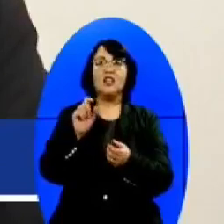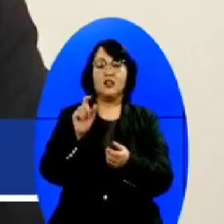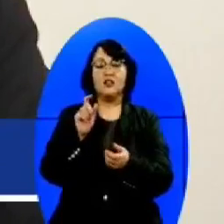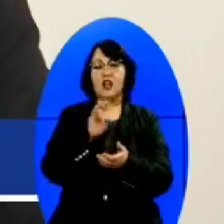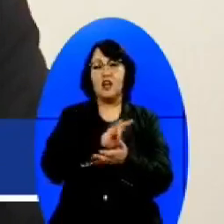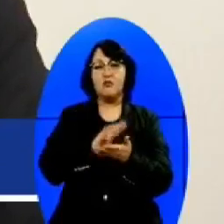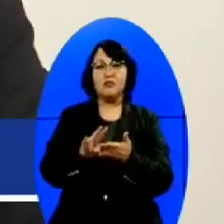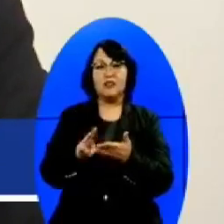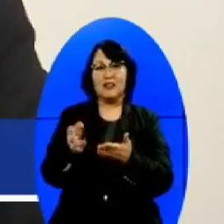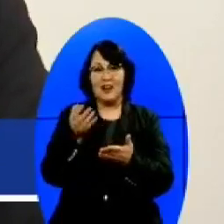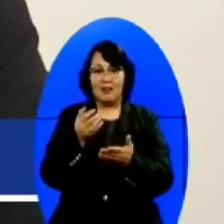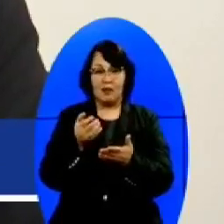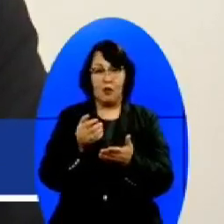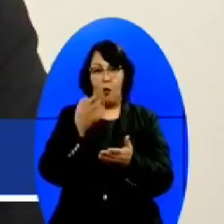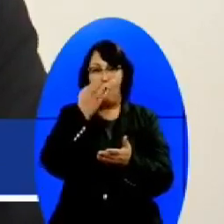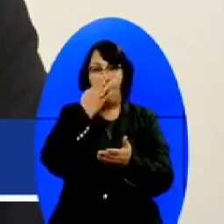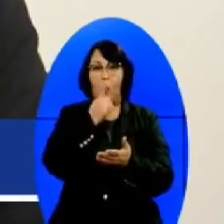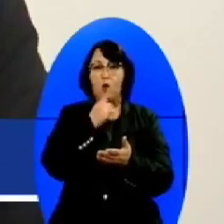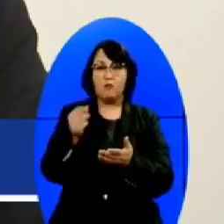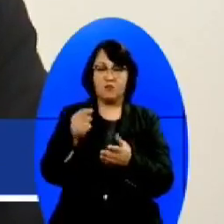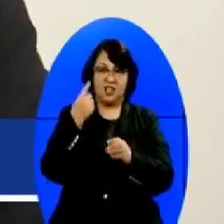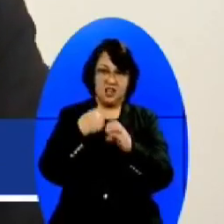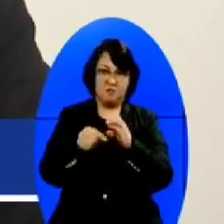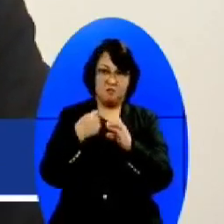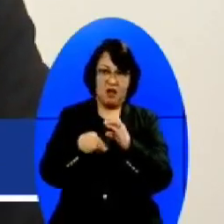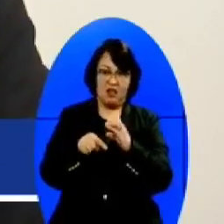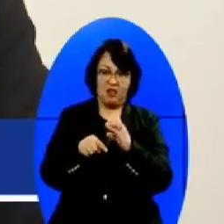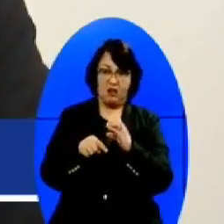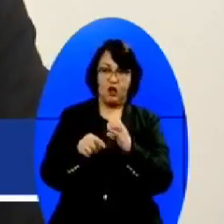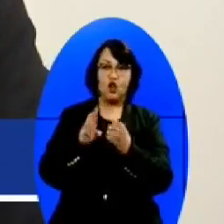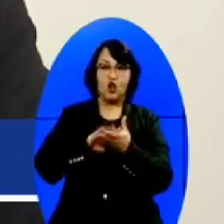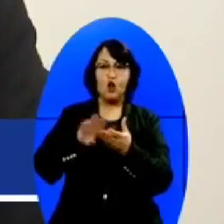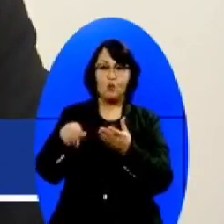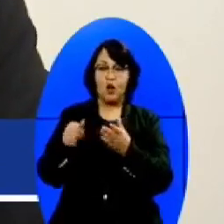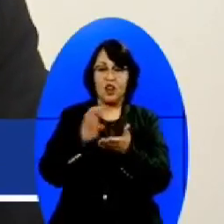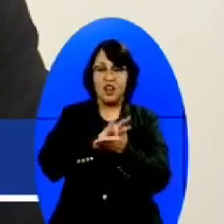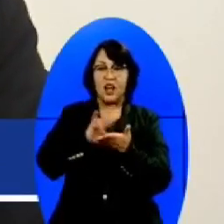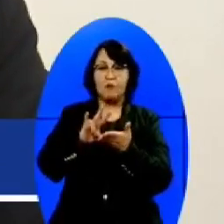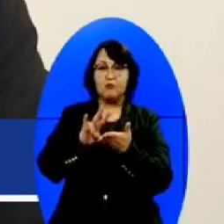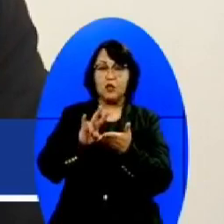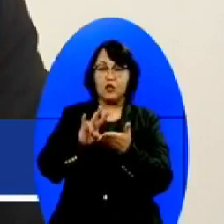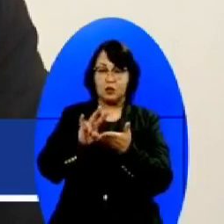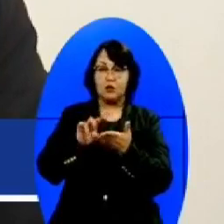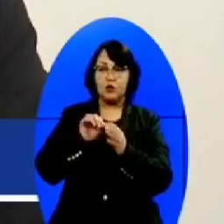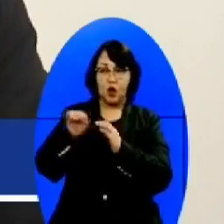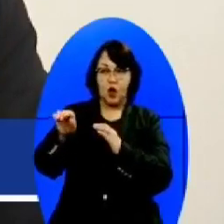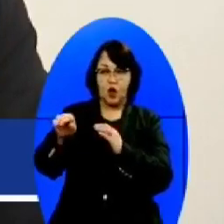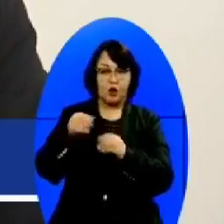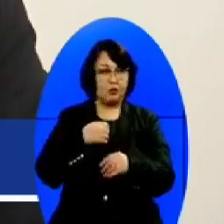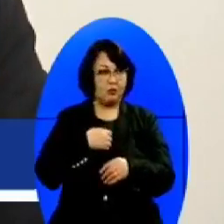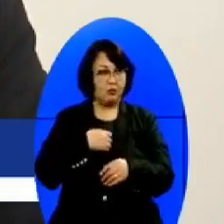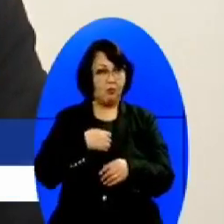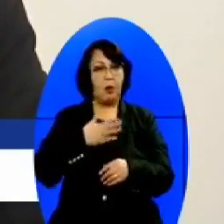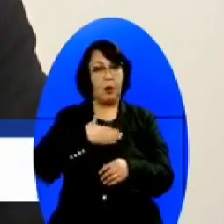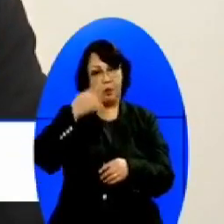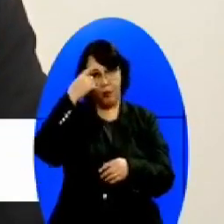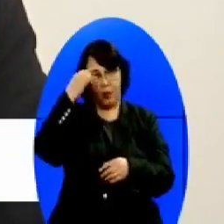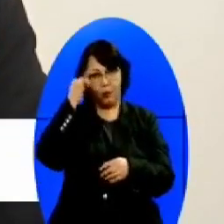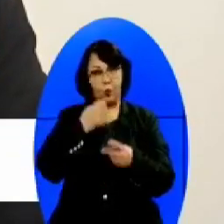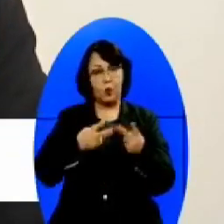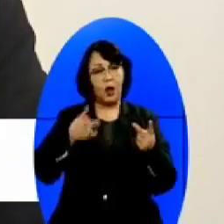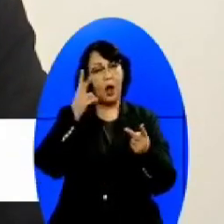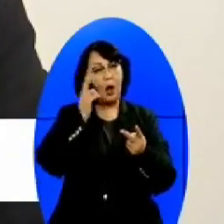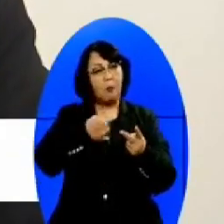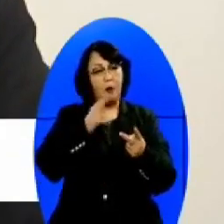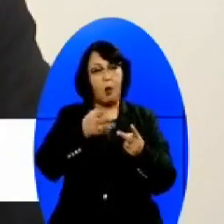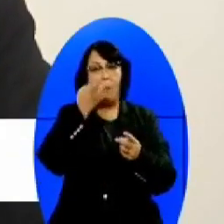хаягаас төлбөрийн нэхэмжлэл илгээдэг. Тэ мэ? Ингээд төлбөрийн тэр манай үндэсний компаниуд яаж нэгтэр тэр хуурамч имейл